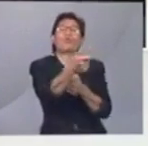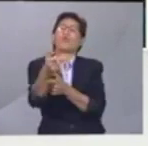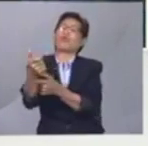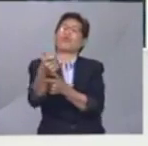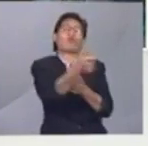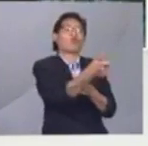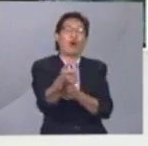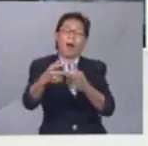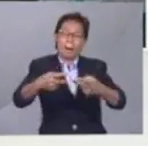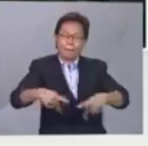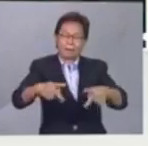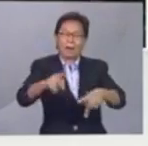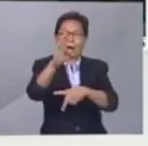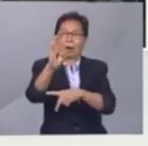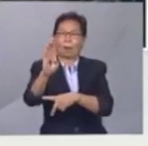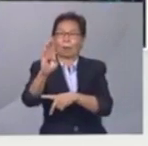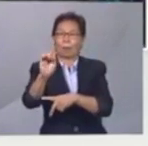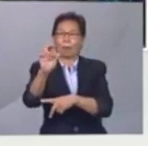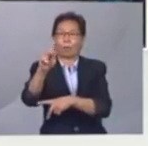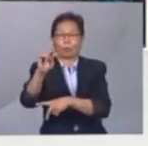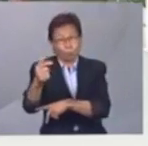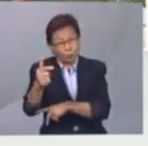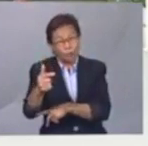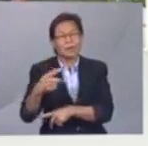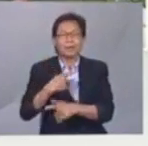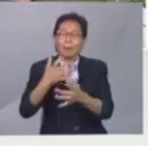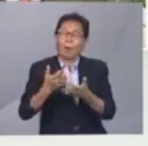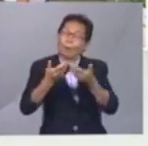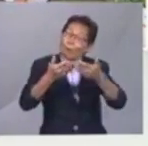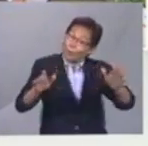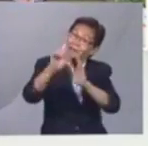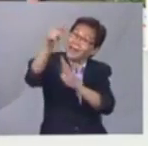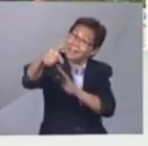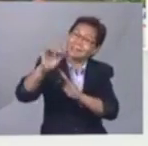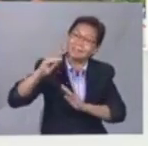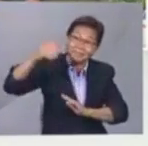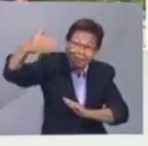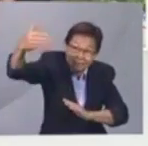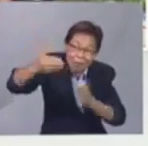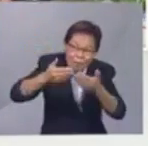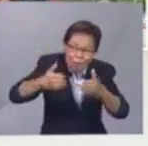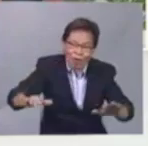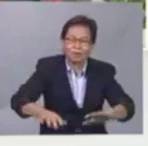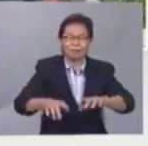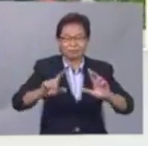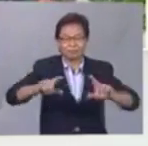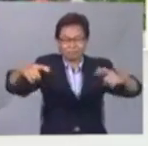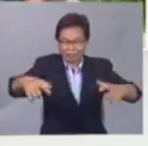Pasar Borong tersebut. Jadi kita nak supaya bila kita buka nanti perkara kawasan itu telah